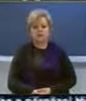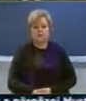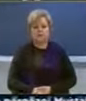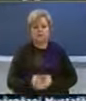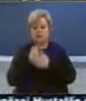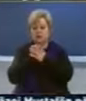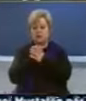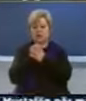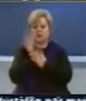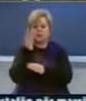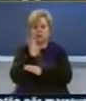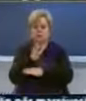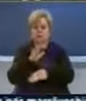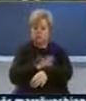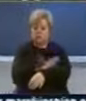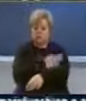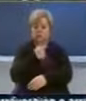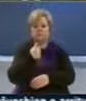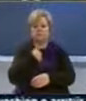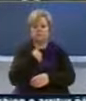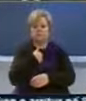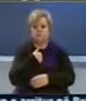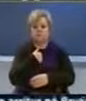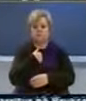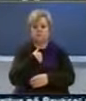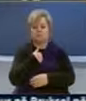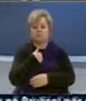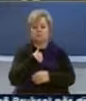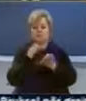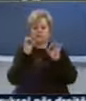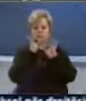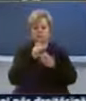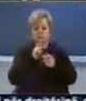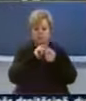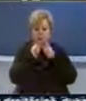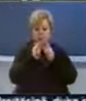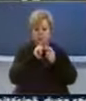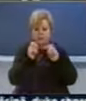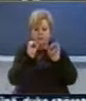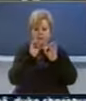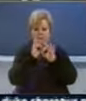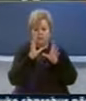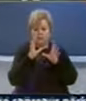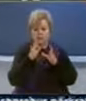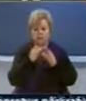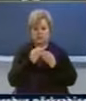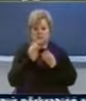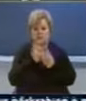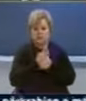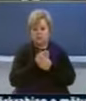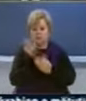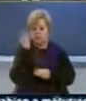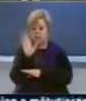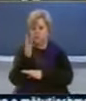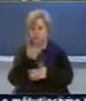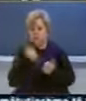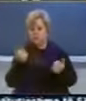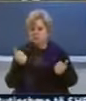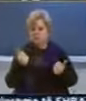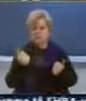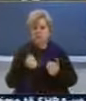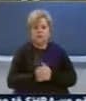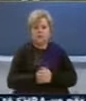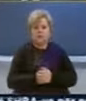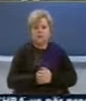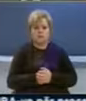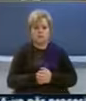Kolegë deputet, shqetësimi im ka të bëjmë që asë një marveshje dhere me tani nuk është në duart e deputetve, asë